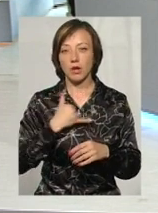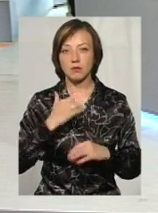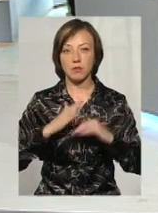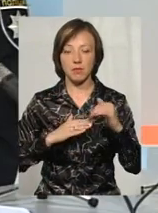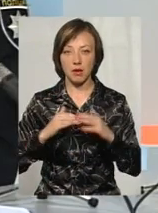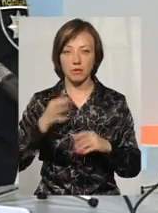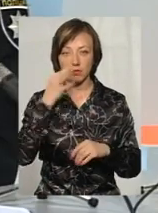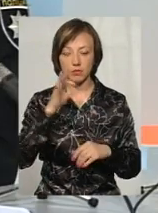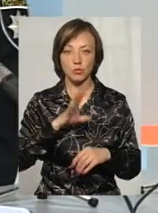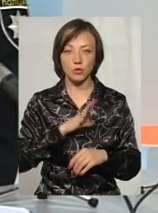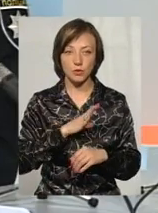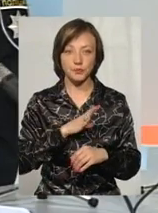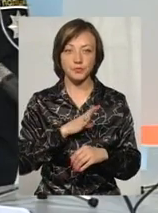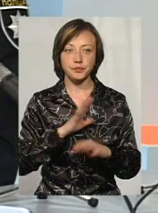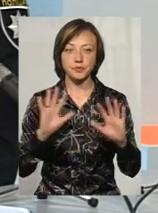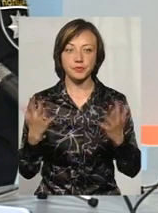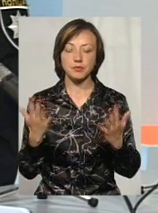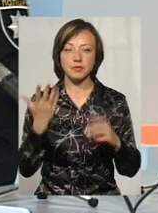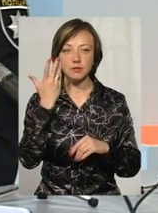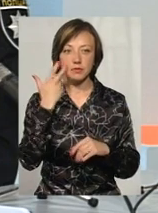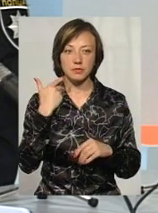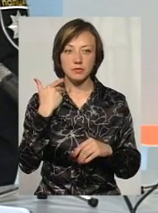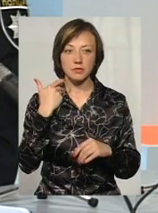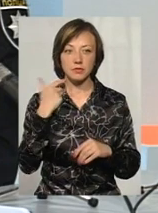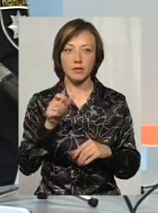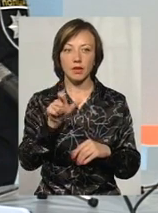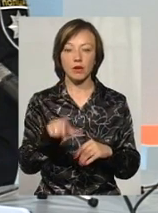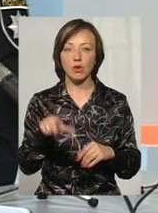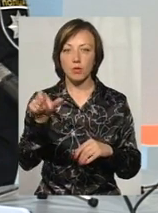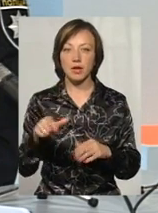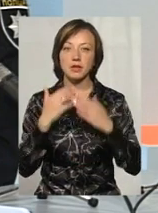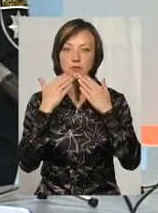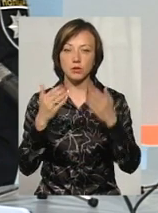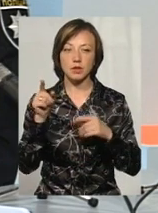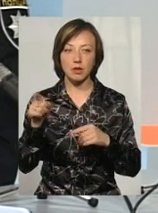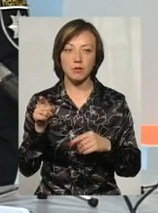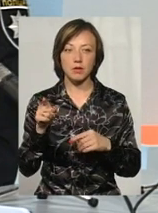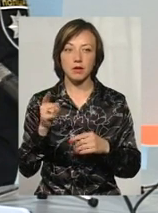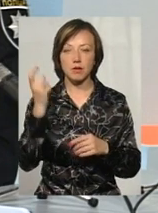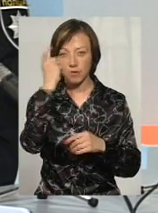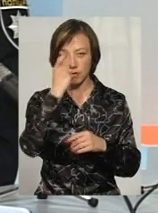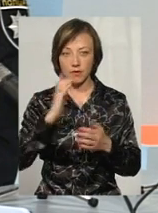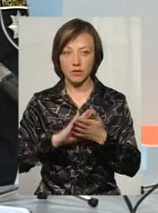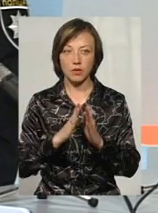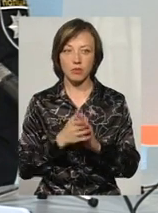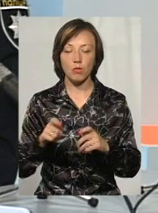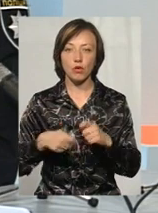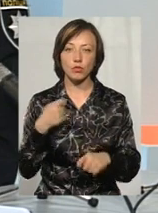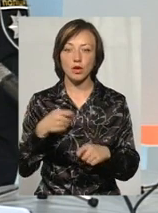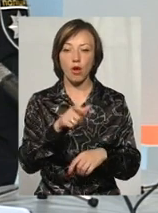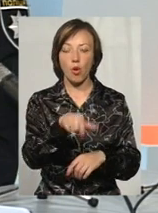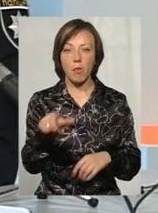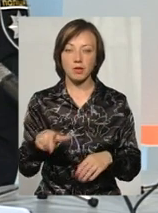поліції на трасі М-12 був випадок, коли громадяни звернулися з тим, що там особа знаходиться в п'яному вигляді і порушує громадський